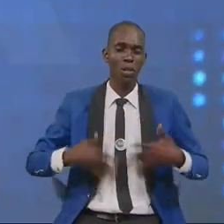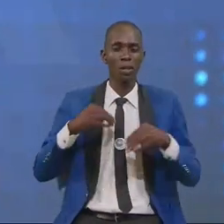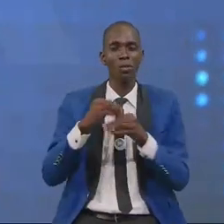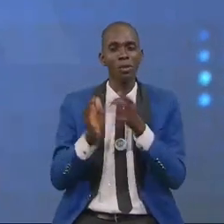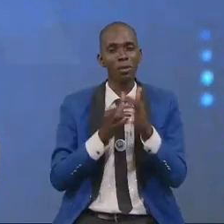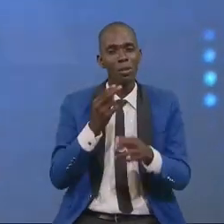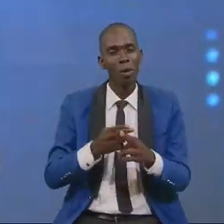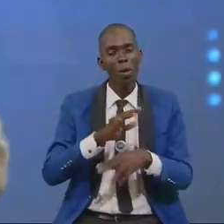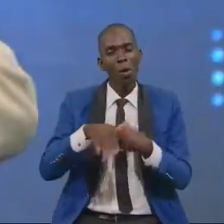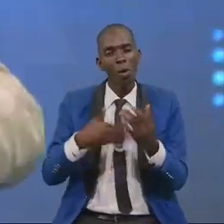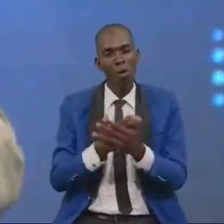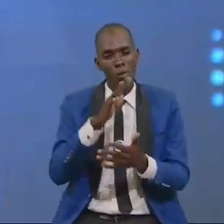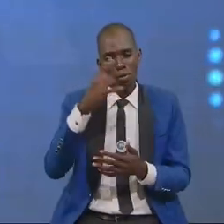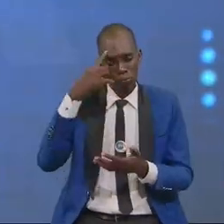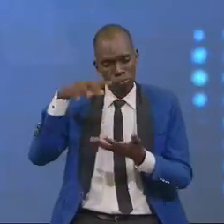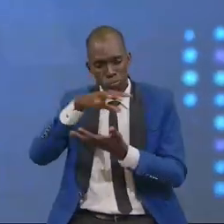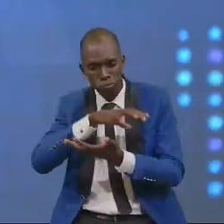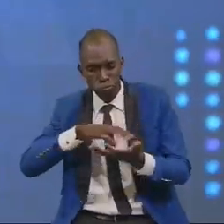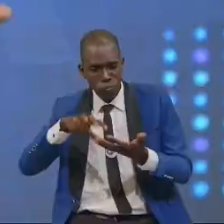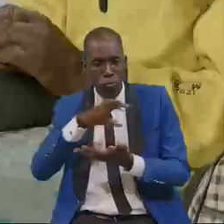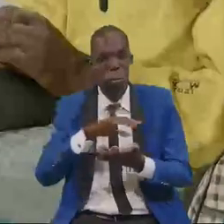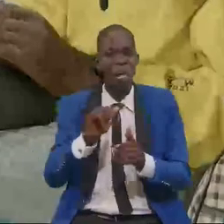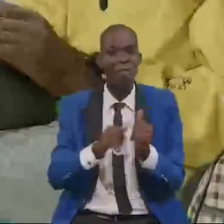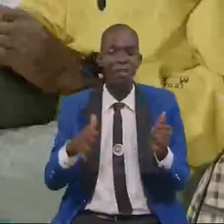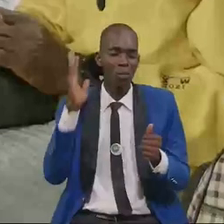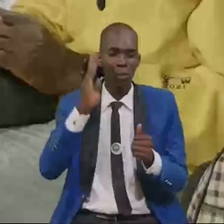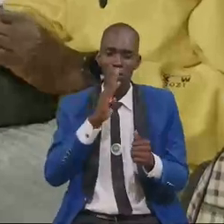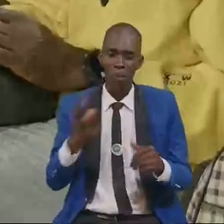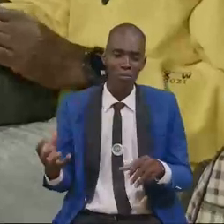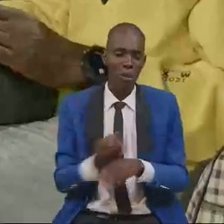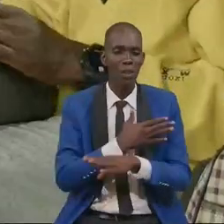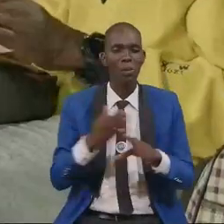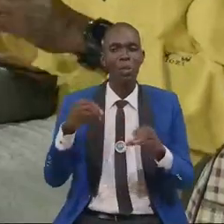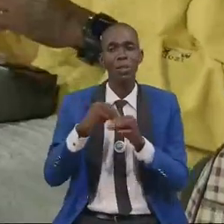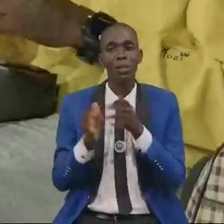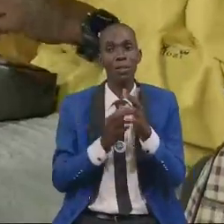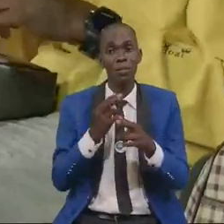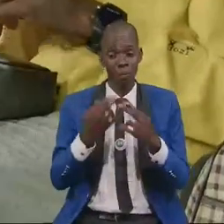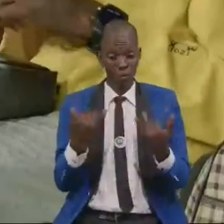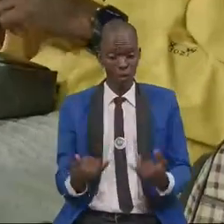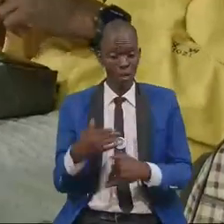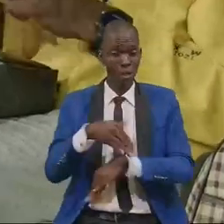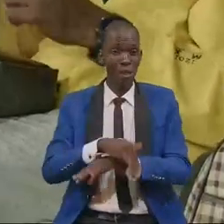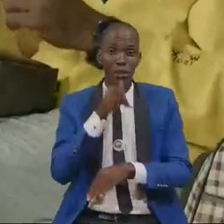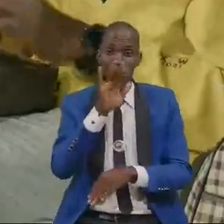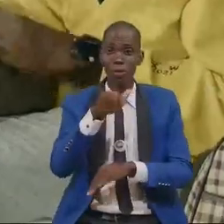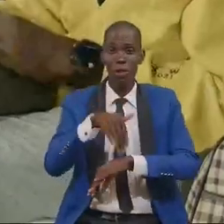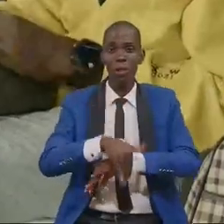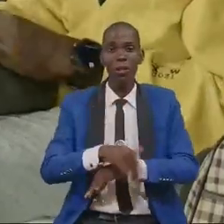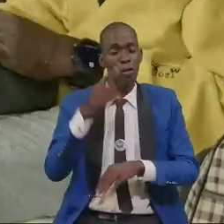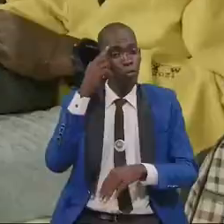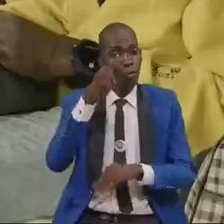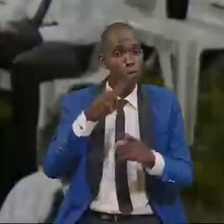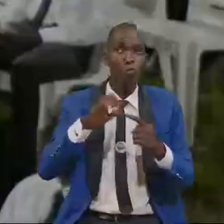tous les conflits tout va disparaître et ce soir c'est ta soirée tu vas te connecter